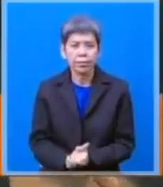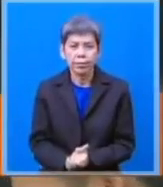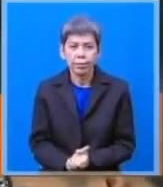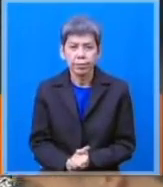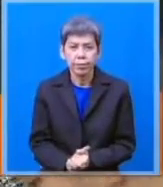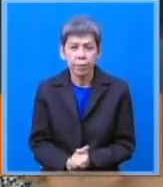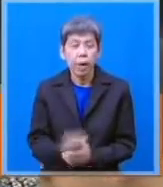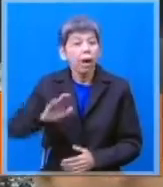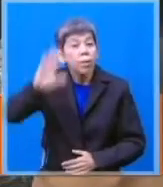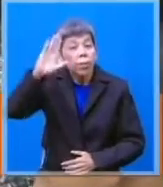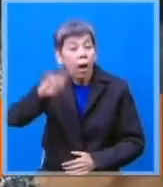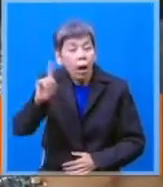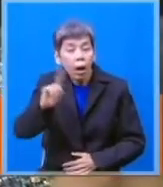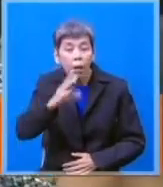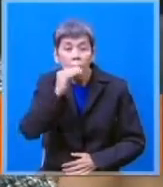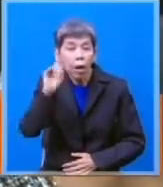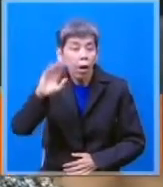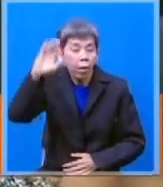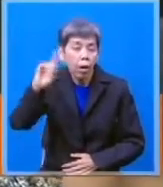านชาดาออกเสียงว่าไงครับ